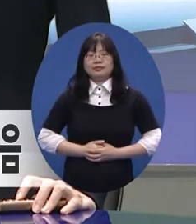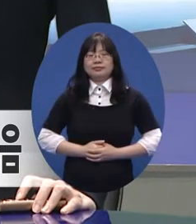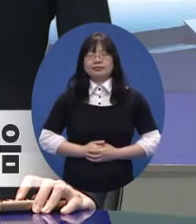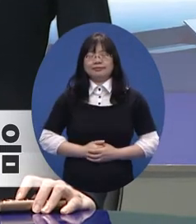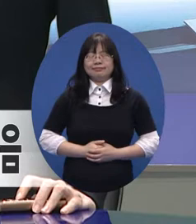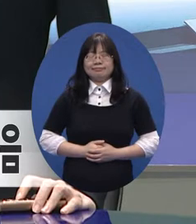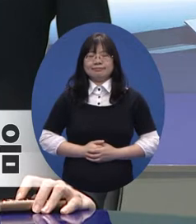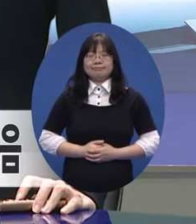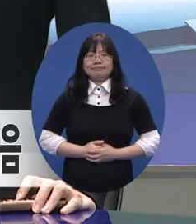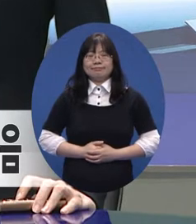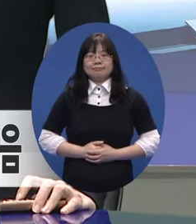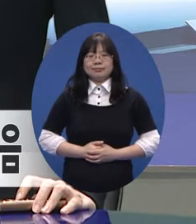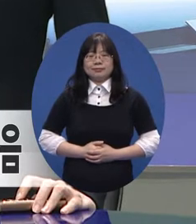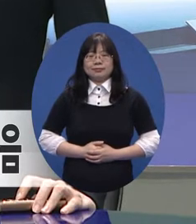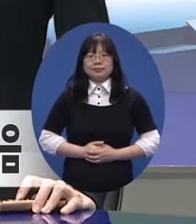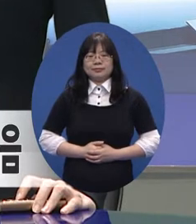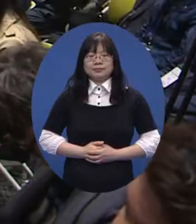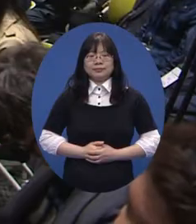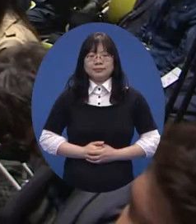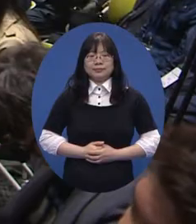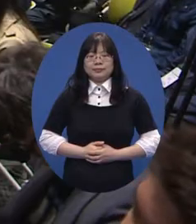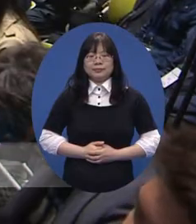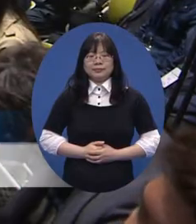내용 한선지 기자의 보도입니다.